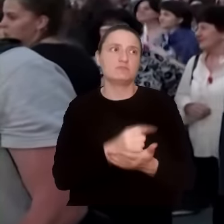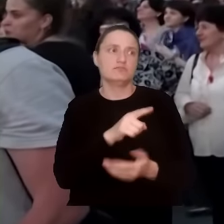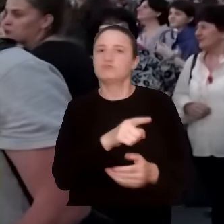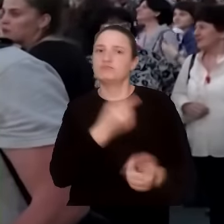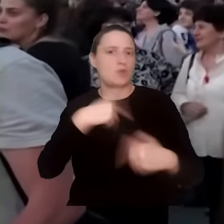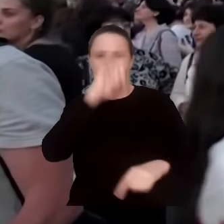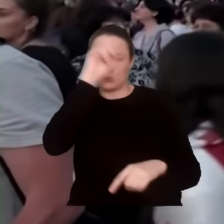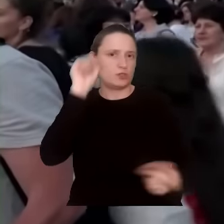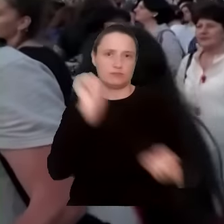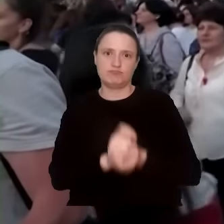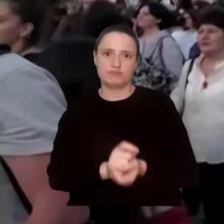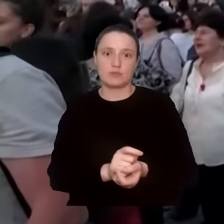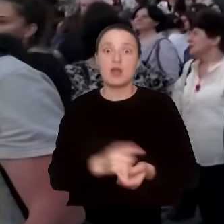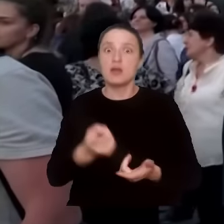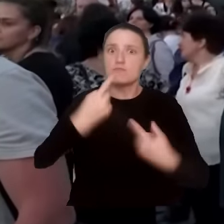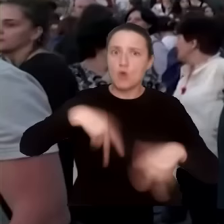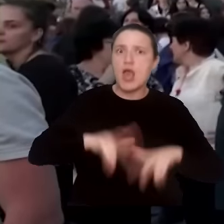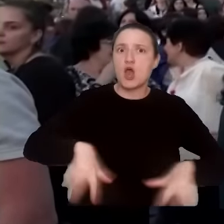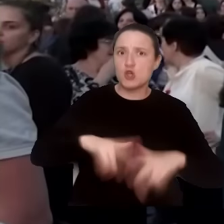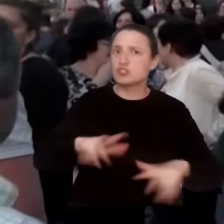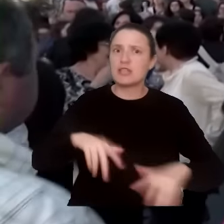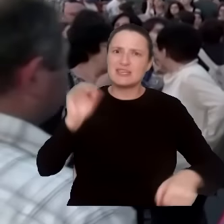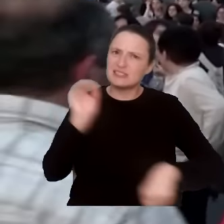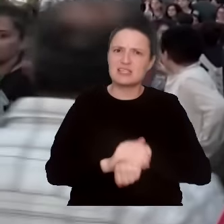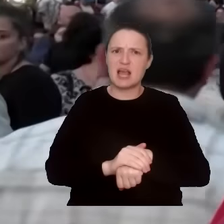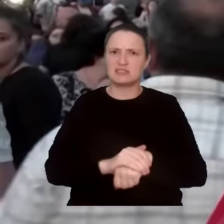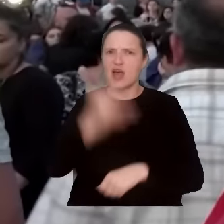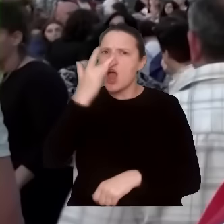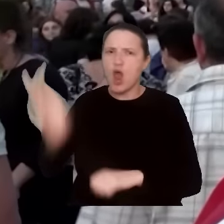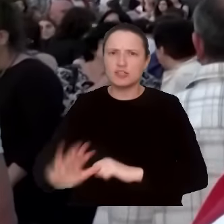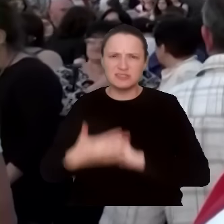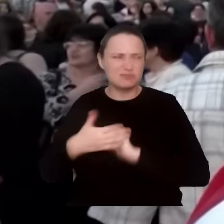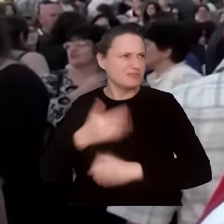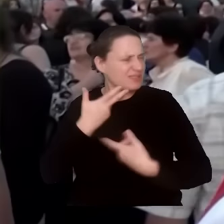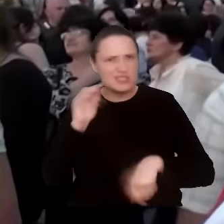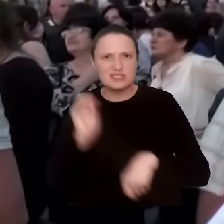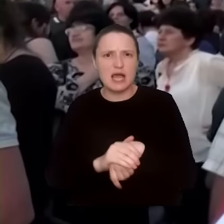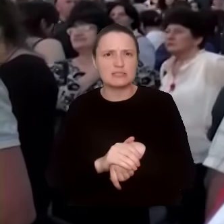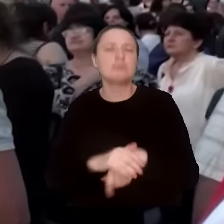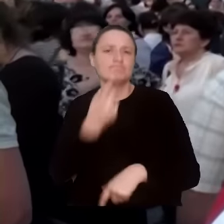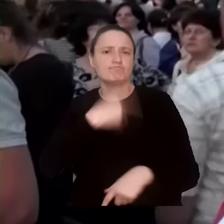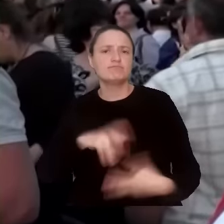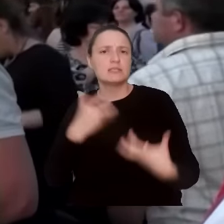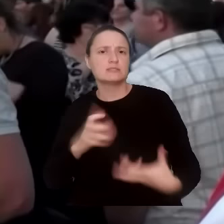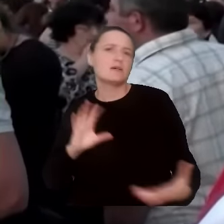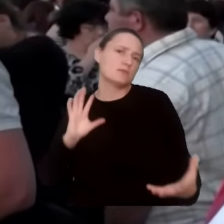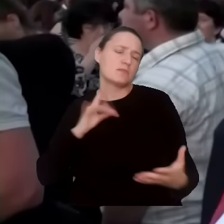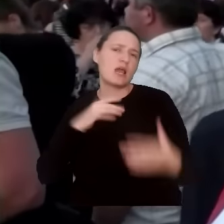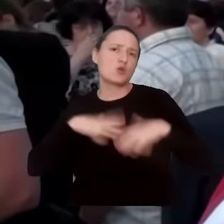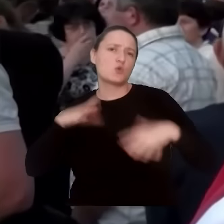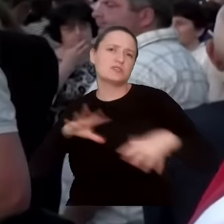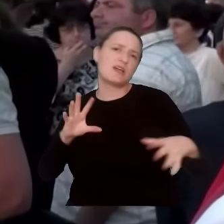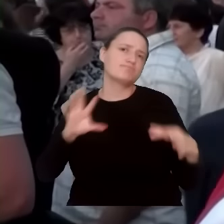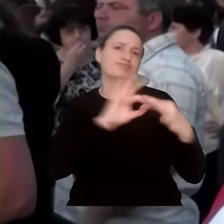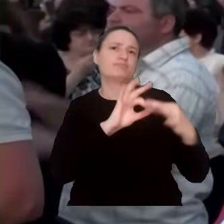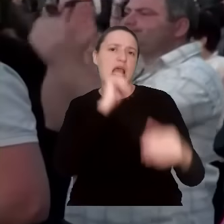Chcę pokazać stanowisko mojej rodziny, czyli nie dla Rosji. Nasza przyszłość jest w Europie, ponieważ potrzebujemy europejskiej